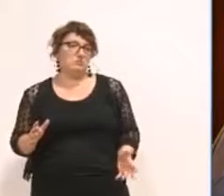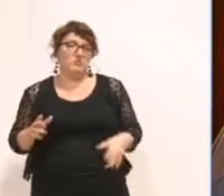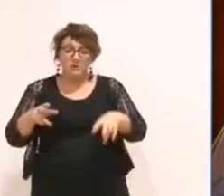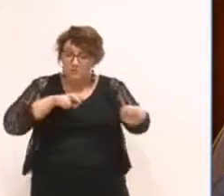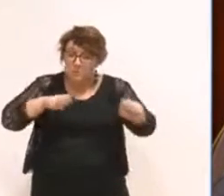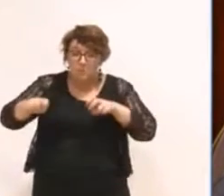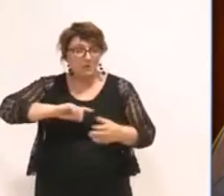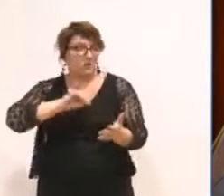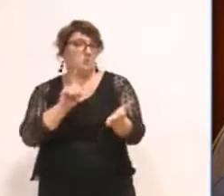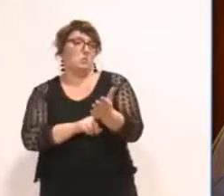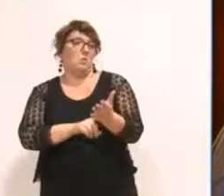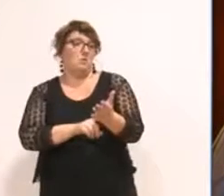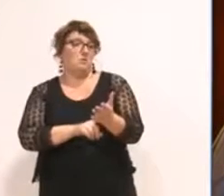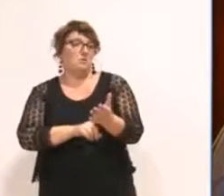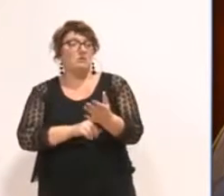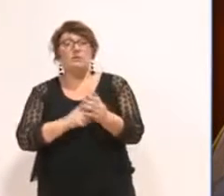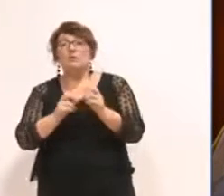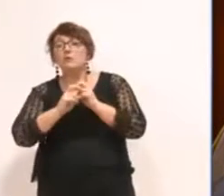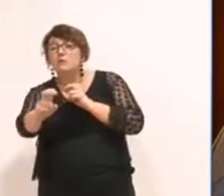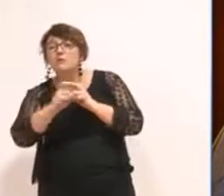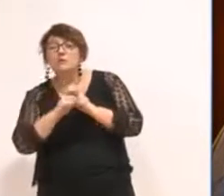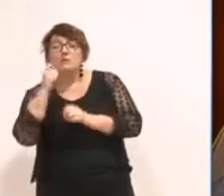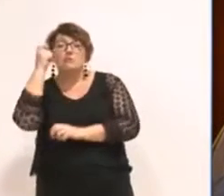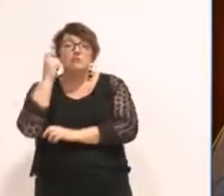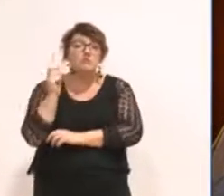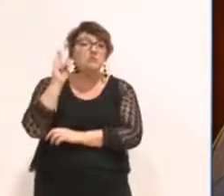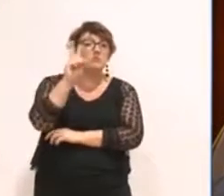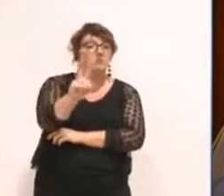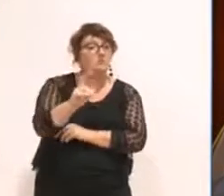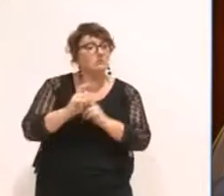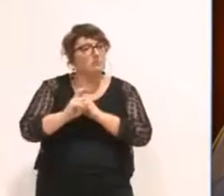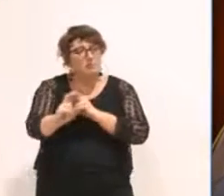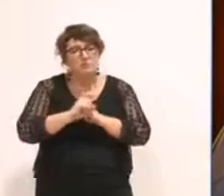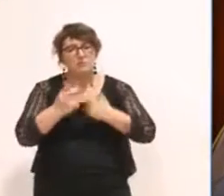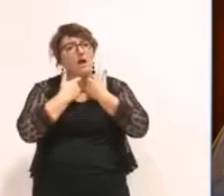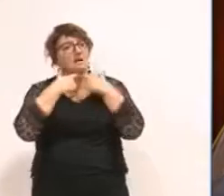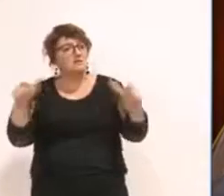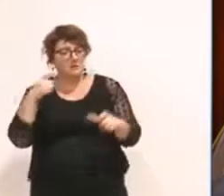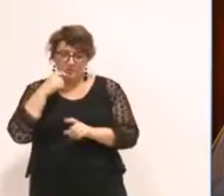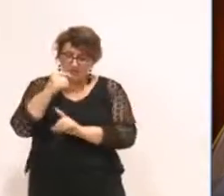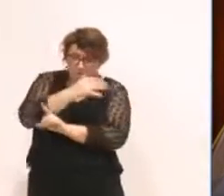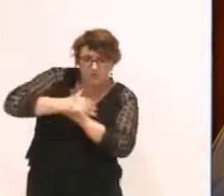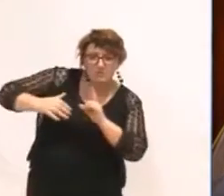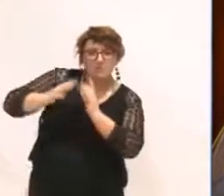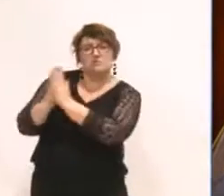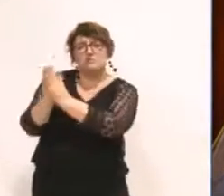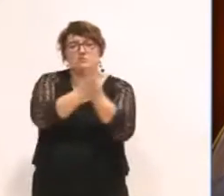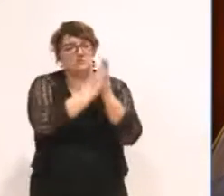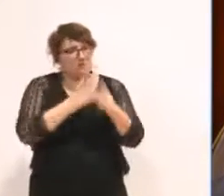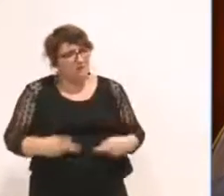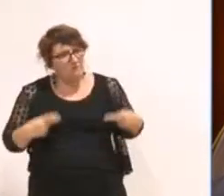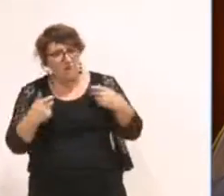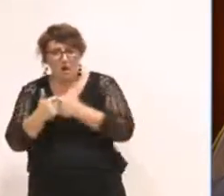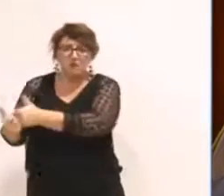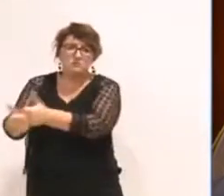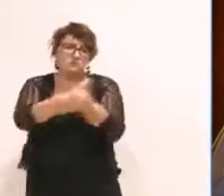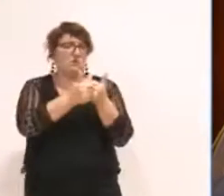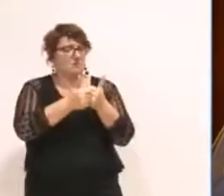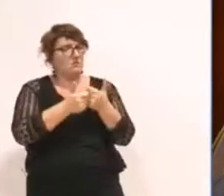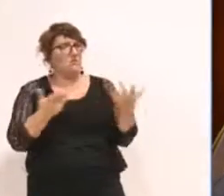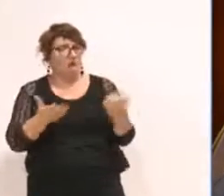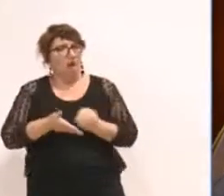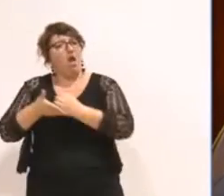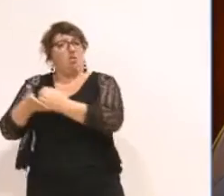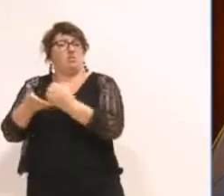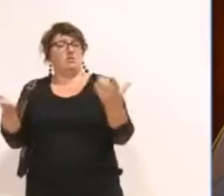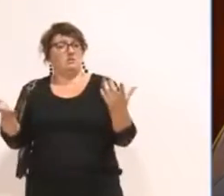droit et que l'accès au transport en commun reste un moyen de socialisation et de vivre ensemble pour beaucoup de personnes, le Conseil